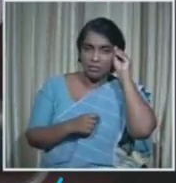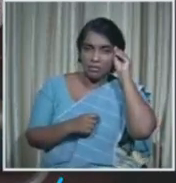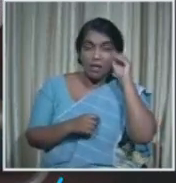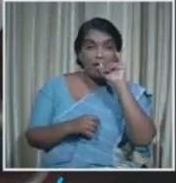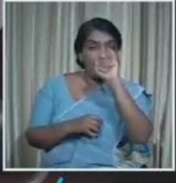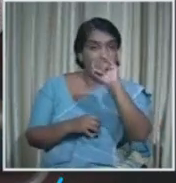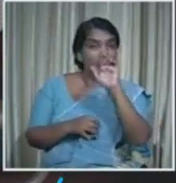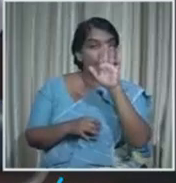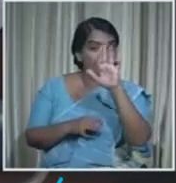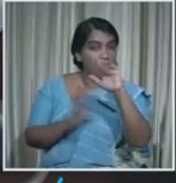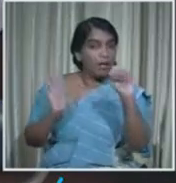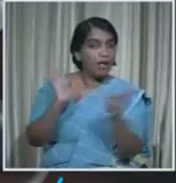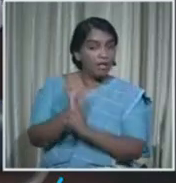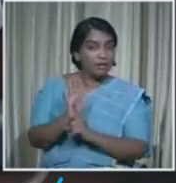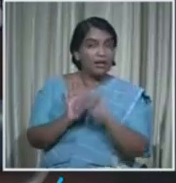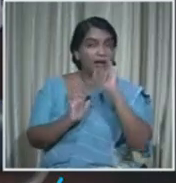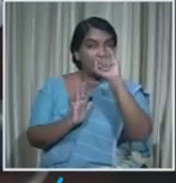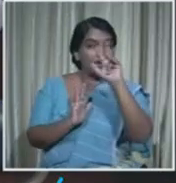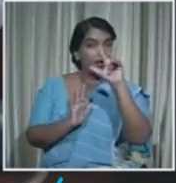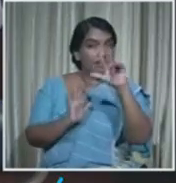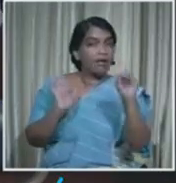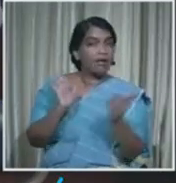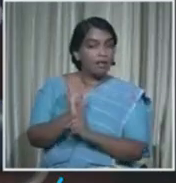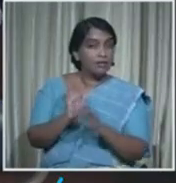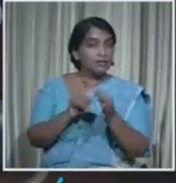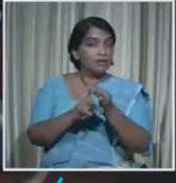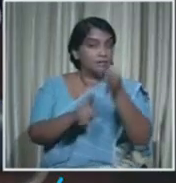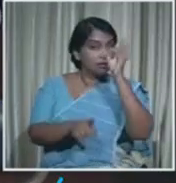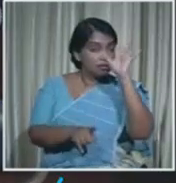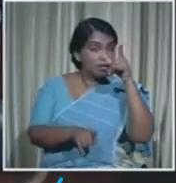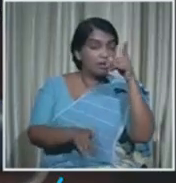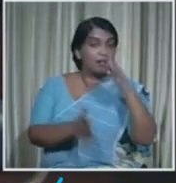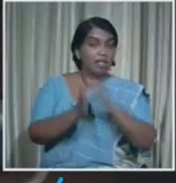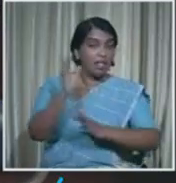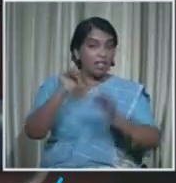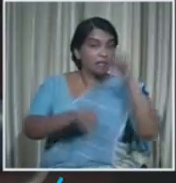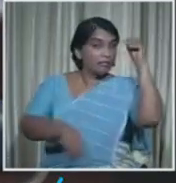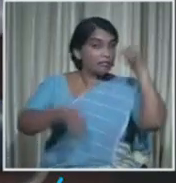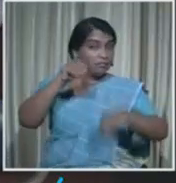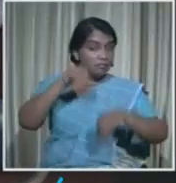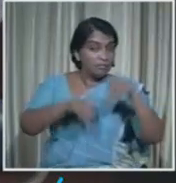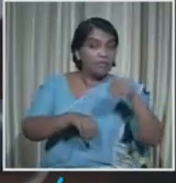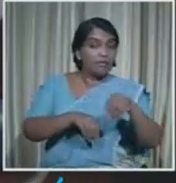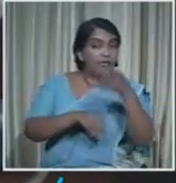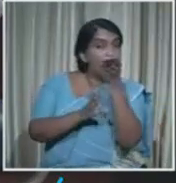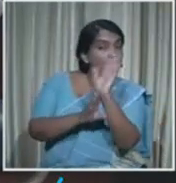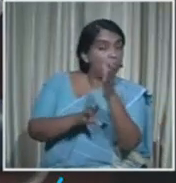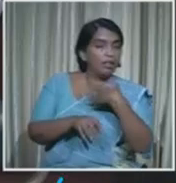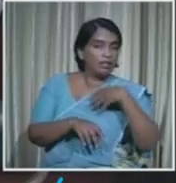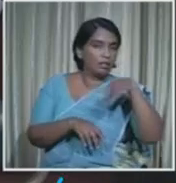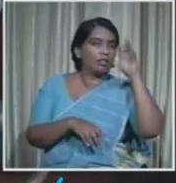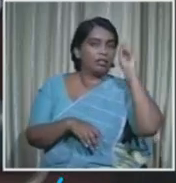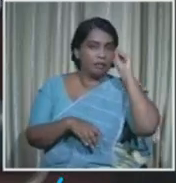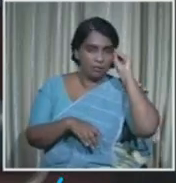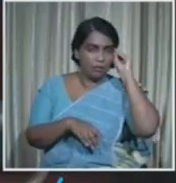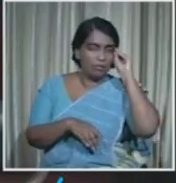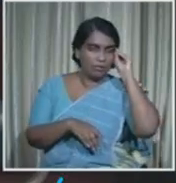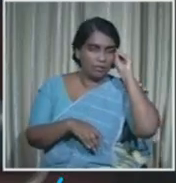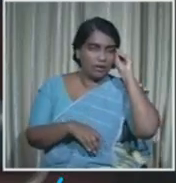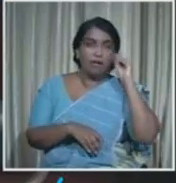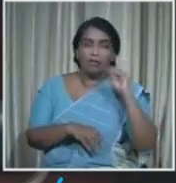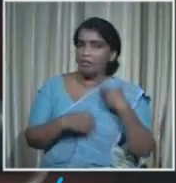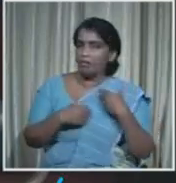69 ලක්ෂයක 68 ලක්ෂයක ජනාධිපතිවරණ මහමැතිවරණ වරම අවබෝධ කරගන්නට ඕන